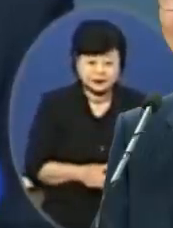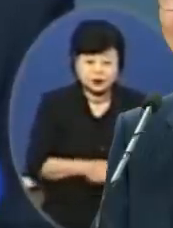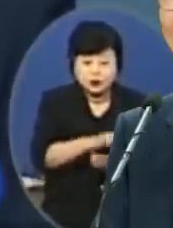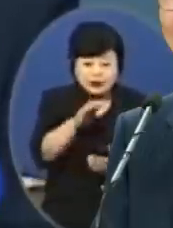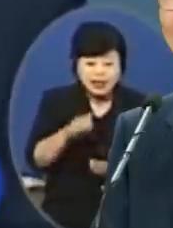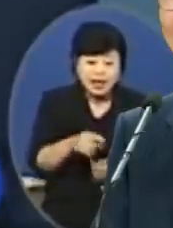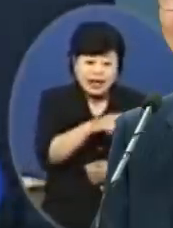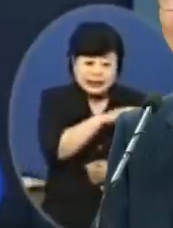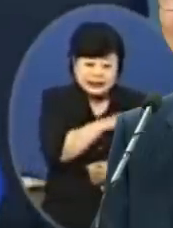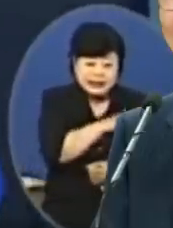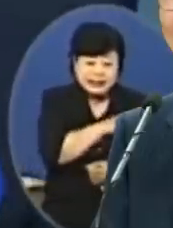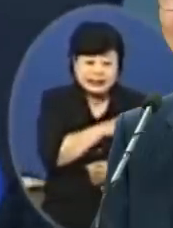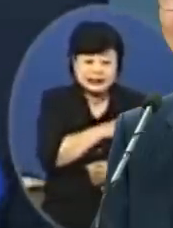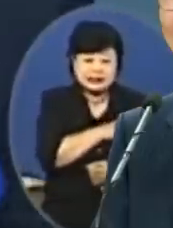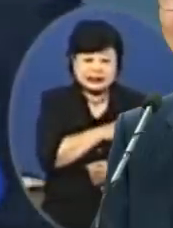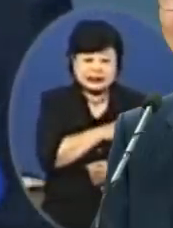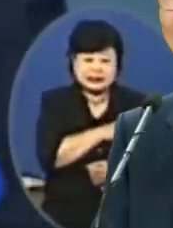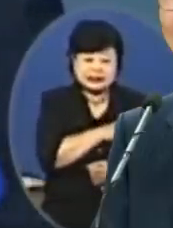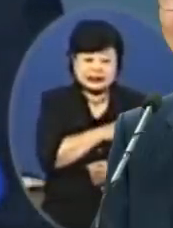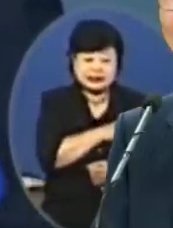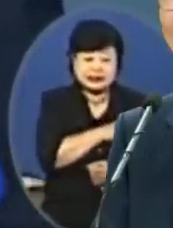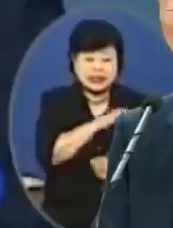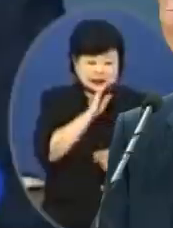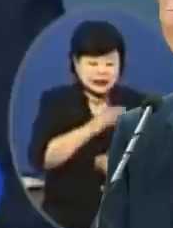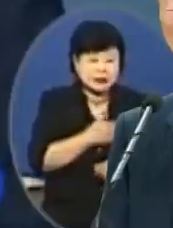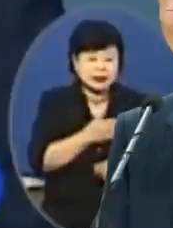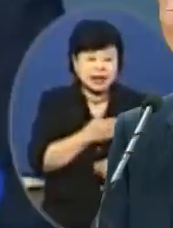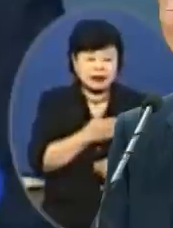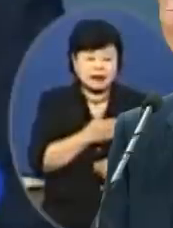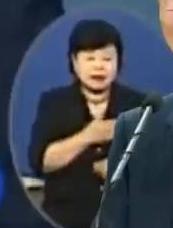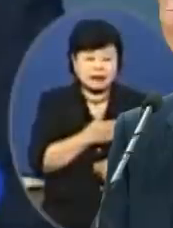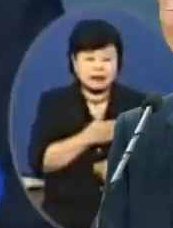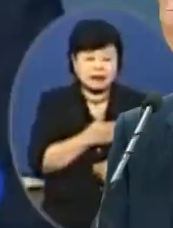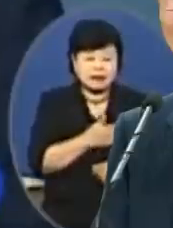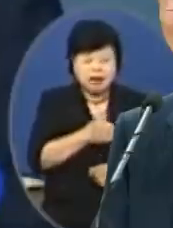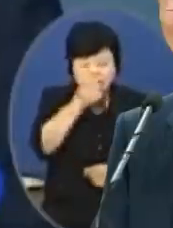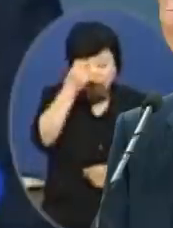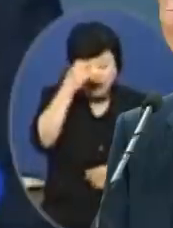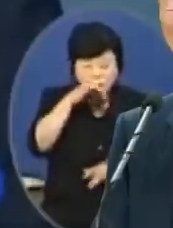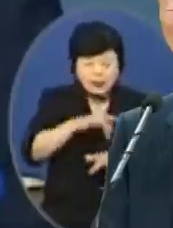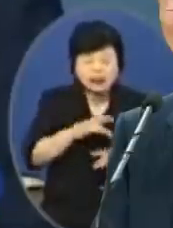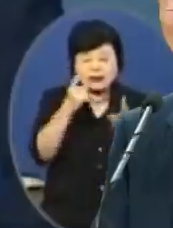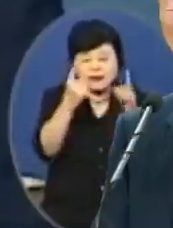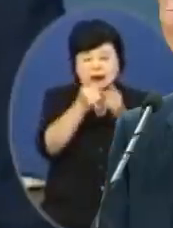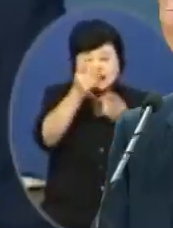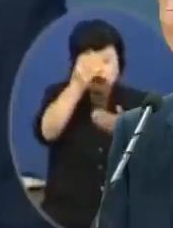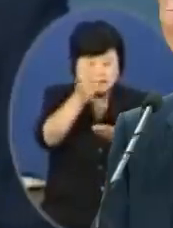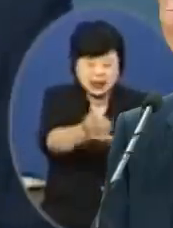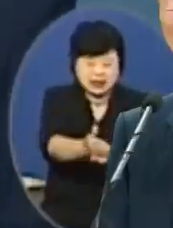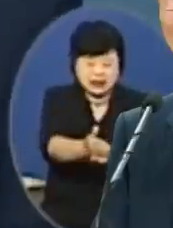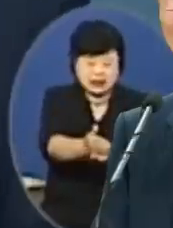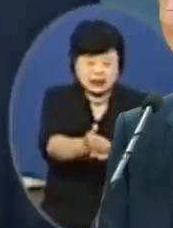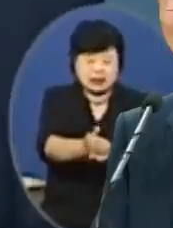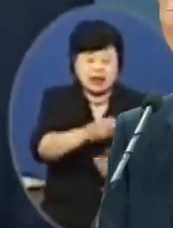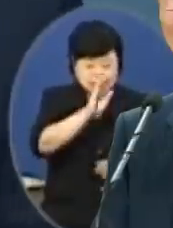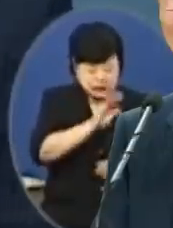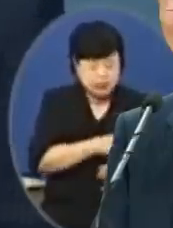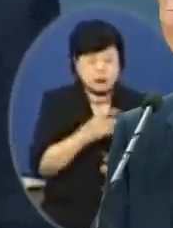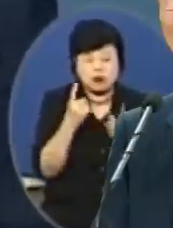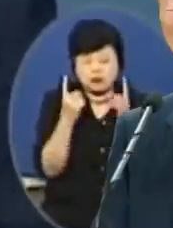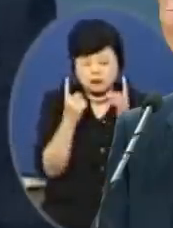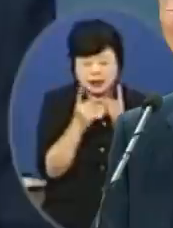우리가 제일 잘못한 것은 아담과 하와가 마귀하고 만나지 말아야 되는데 잘못 만난